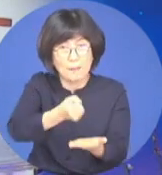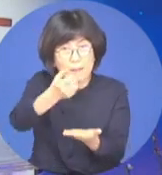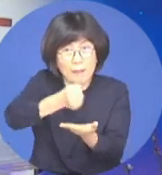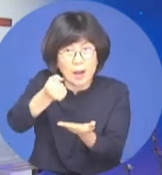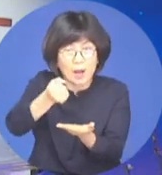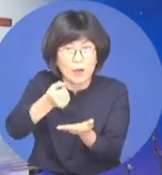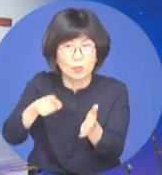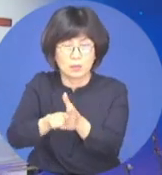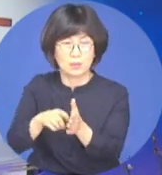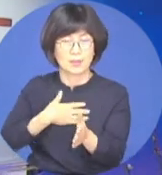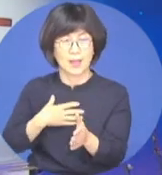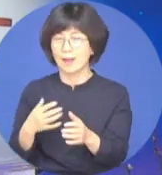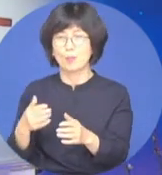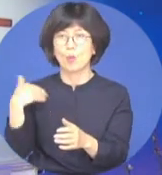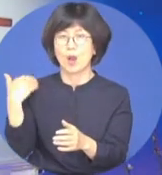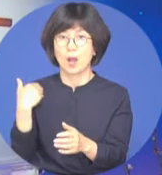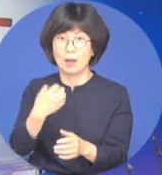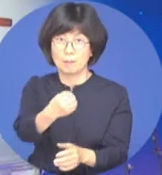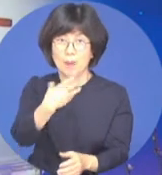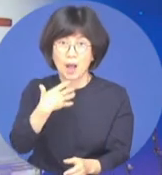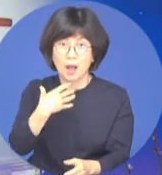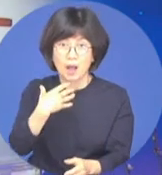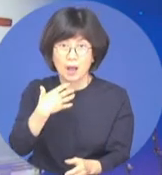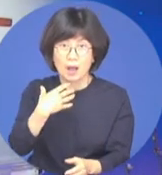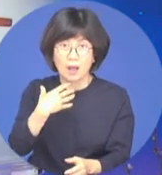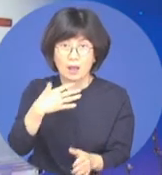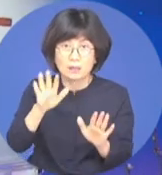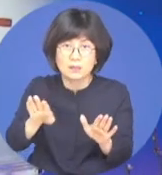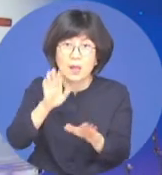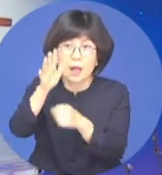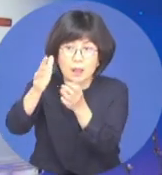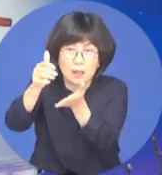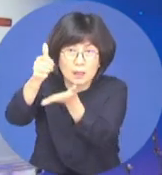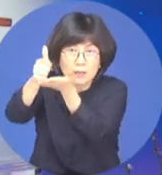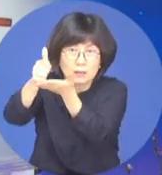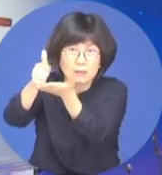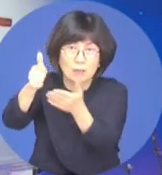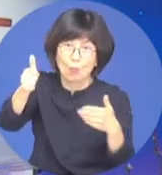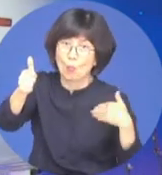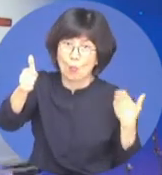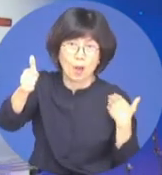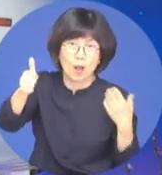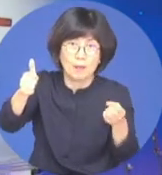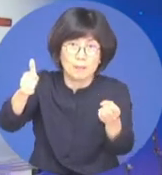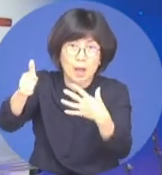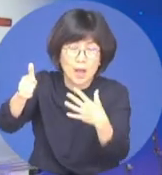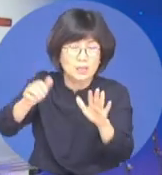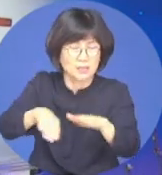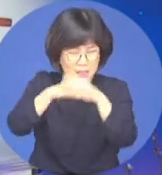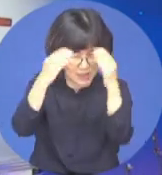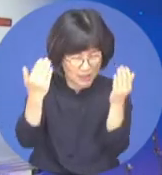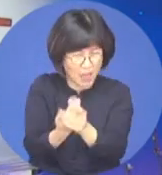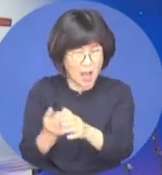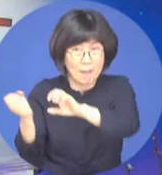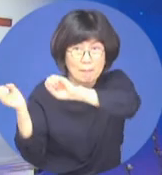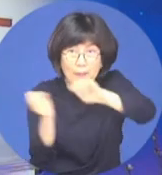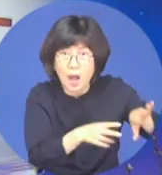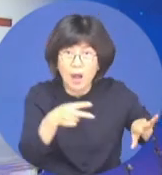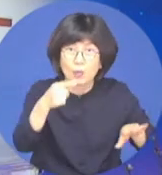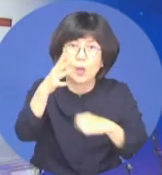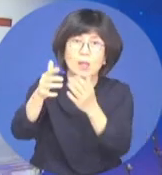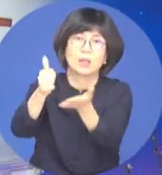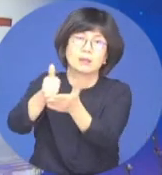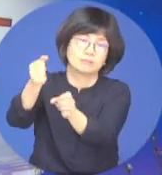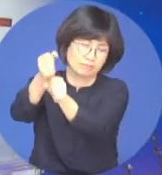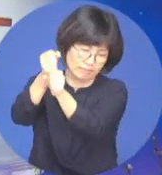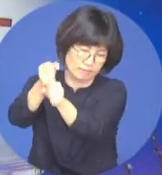않았느냐? 진짜 주시는 하나님을 버리지 않았느냐? 이제는 모든 것을 잃어도 누구를 붙잡아라? 하나님을 붙잡으라는